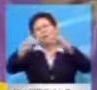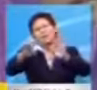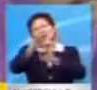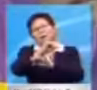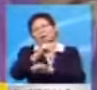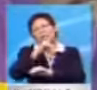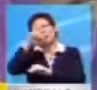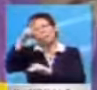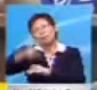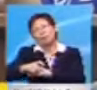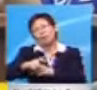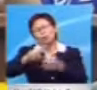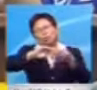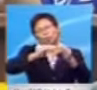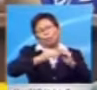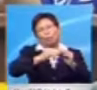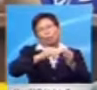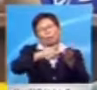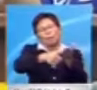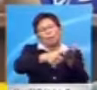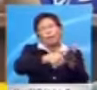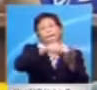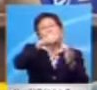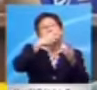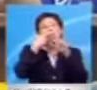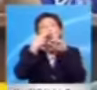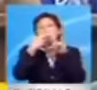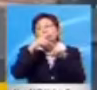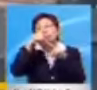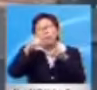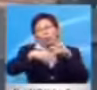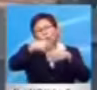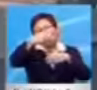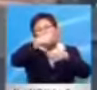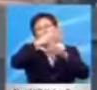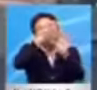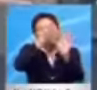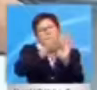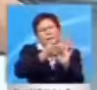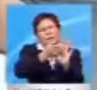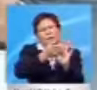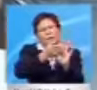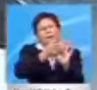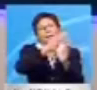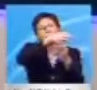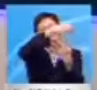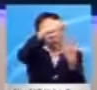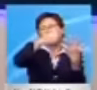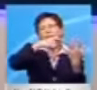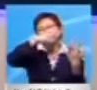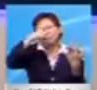dan tidak memerlukan nombor pengenalan peribadi PIN yang dikeluarkan oleh bank simpanan nasional